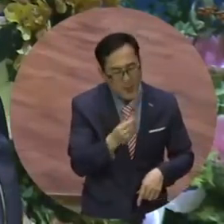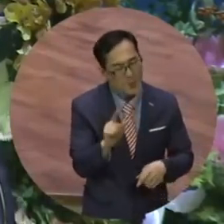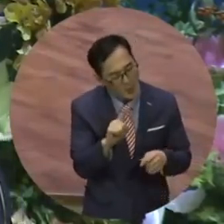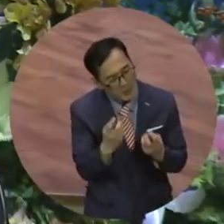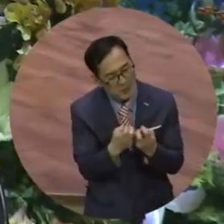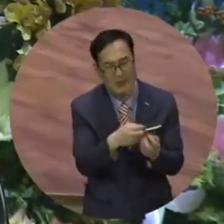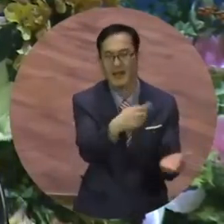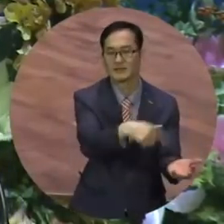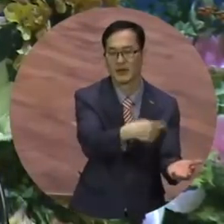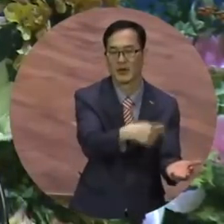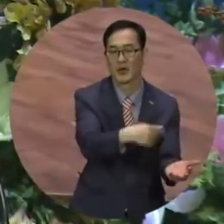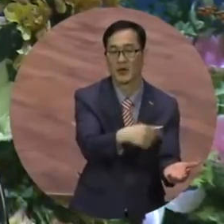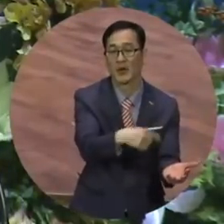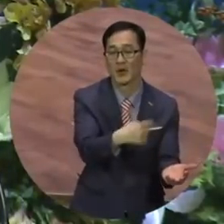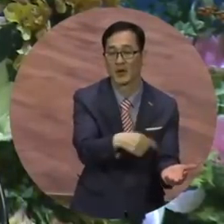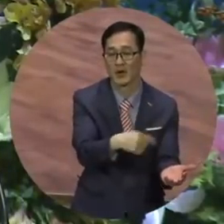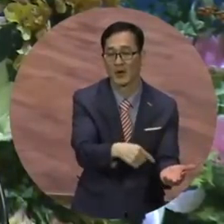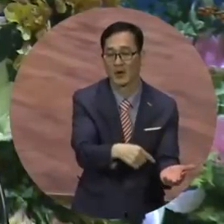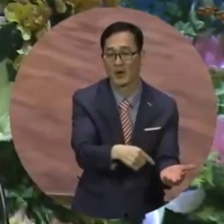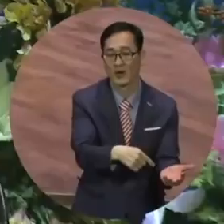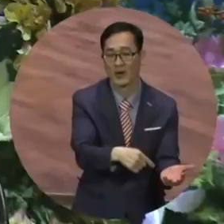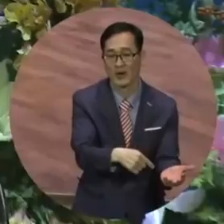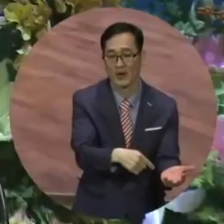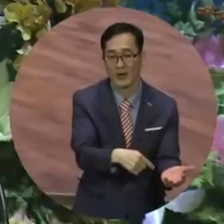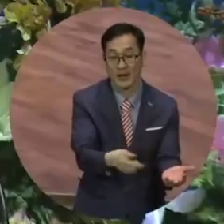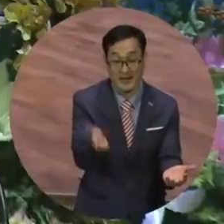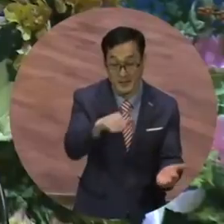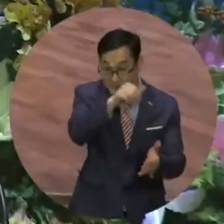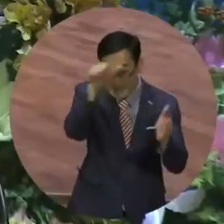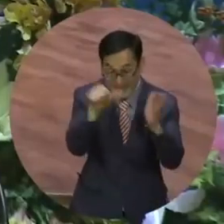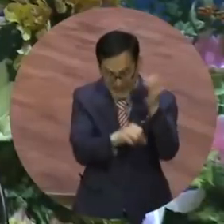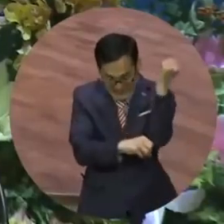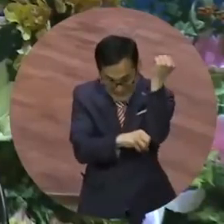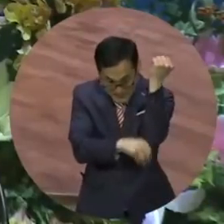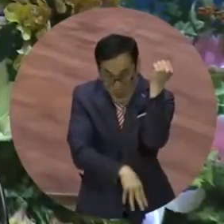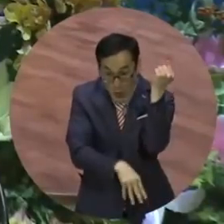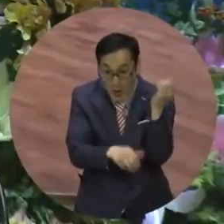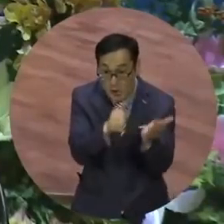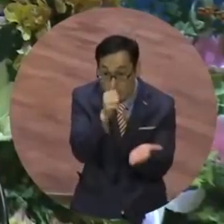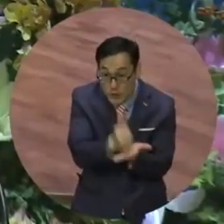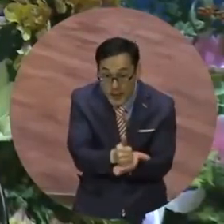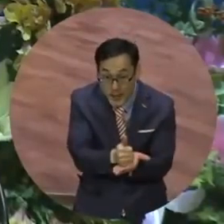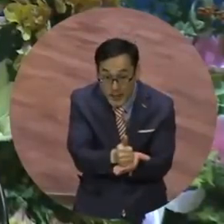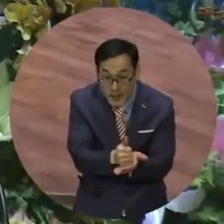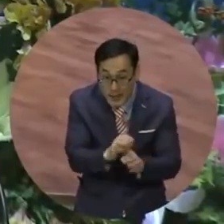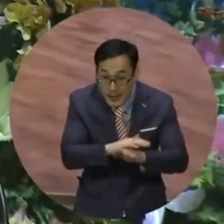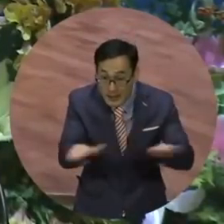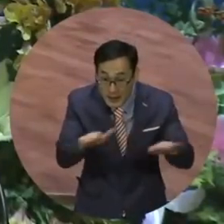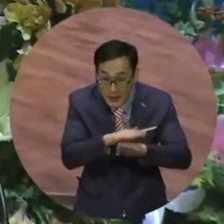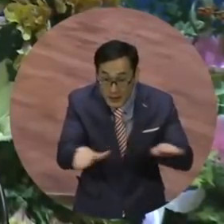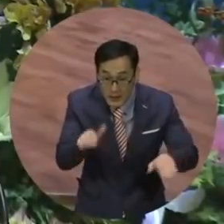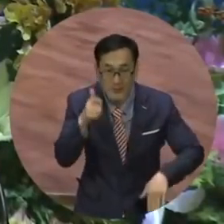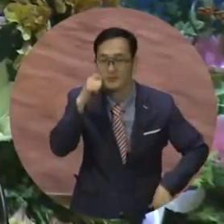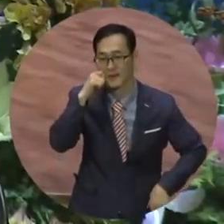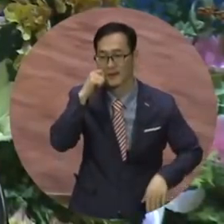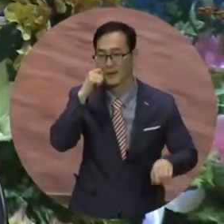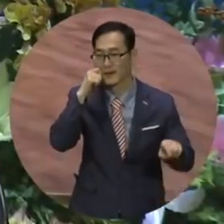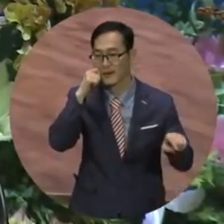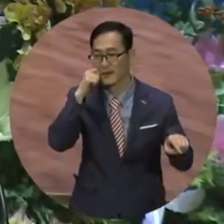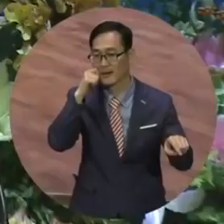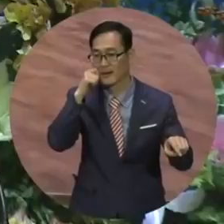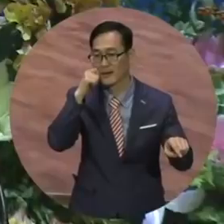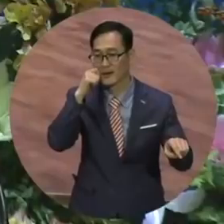그것이 인생의 근본 문제를 해결하지는 못합니다. 문제 해결을 못해요.